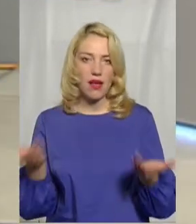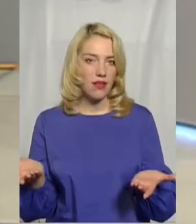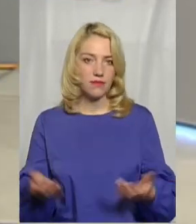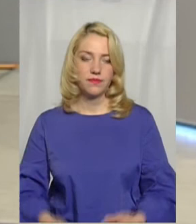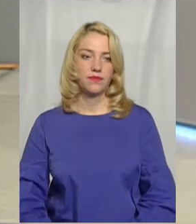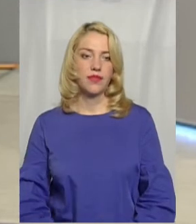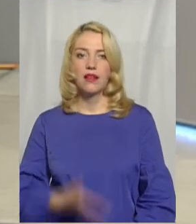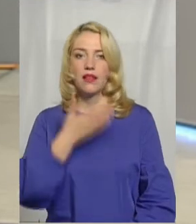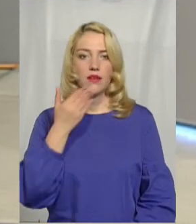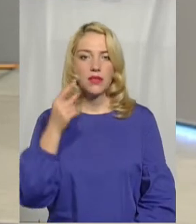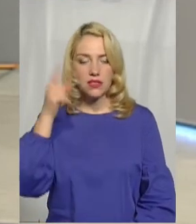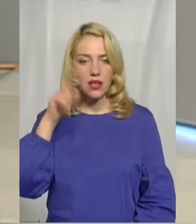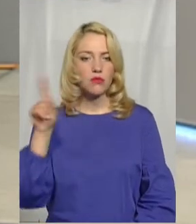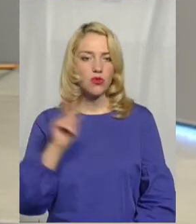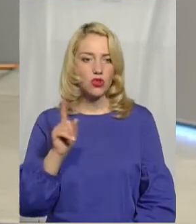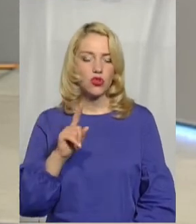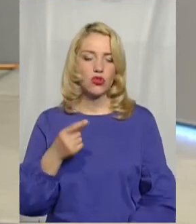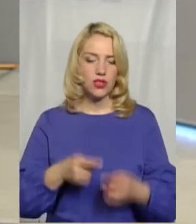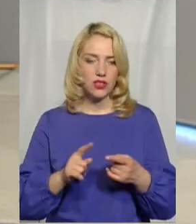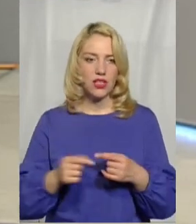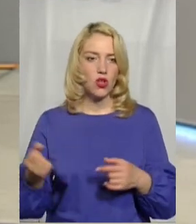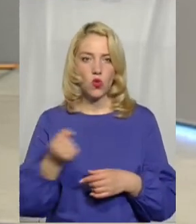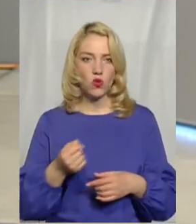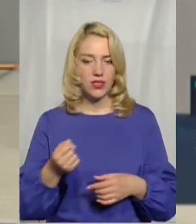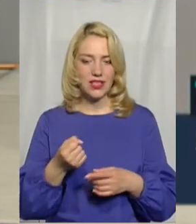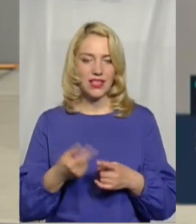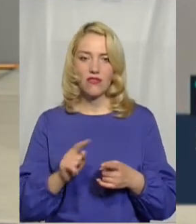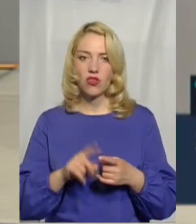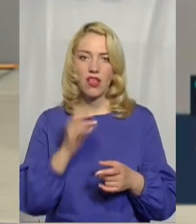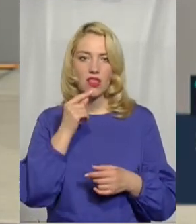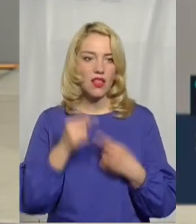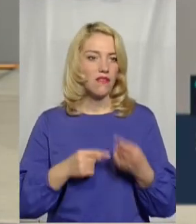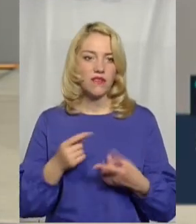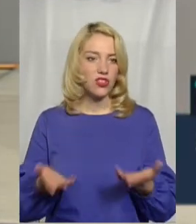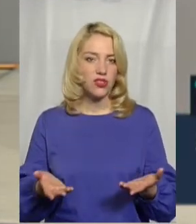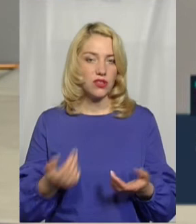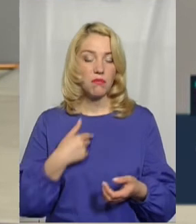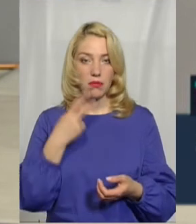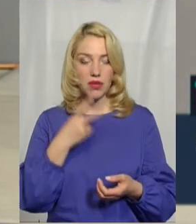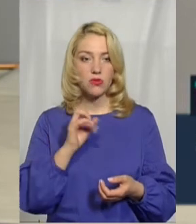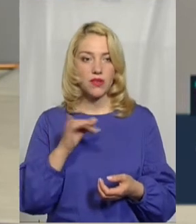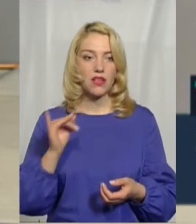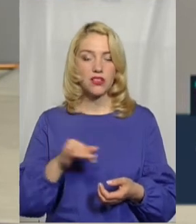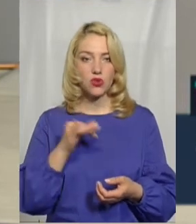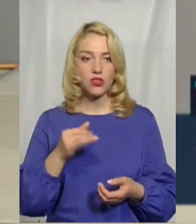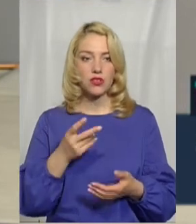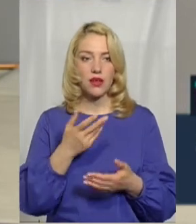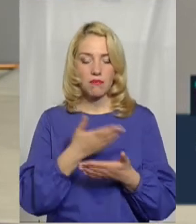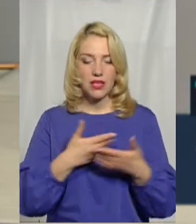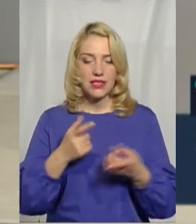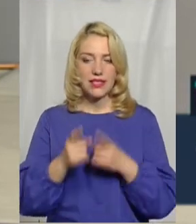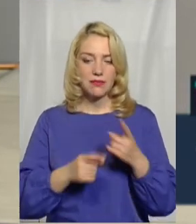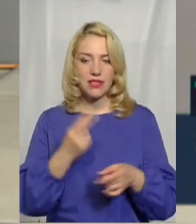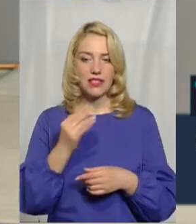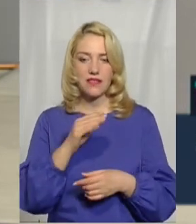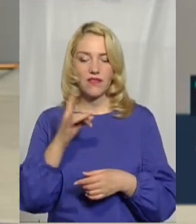немає, так. Ми всі знаємо, що цифрові носії, вони ж також не вічні, і часу ми навіть бачимо так, як історично перепетійно ми змінюємо ці